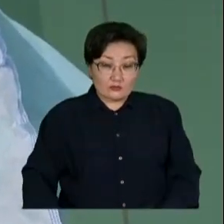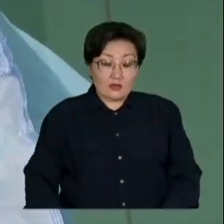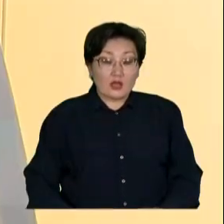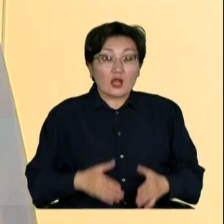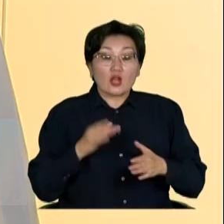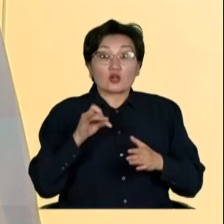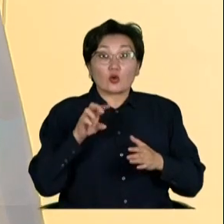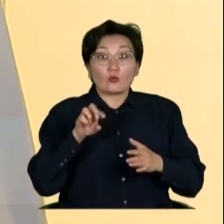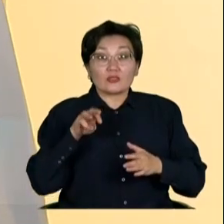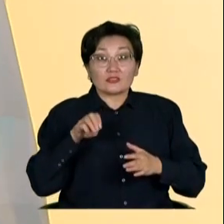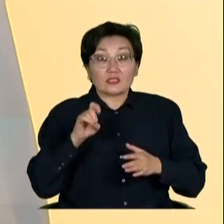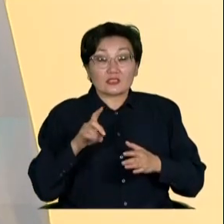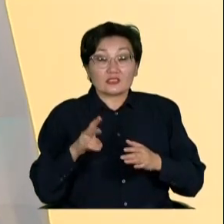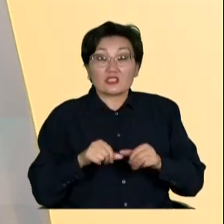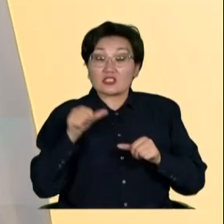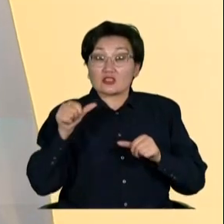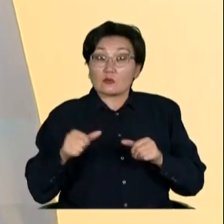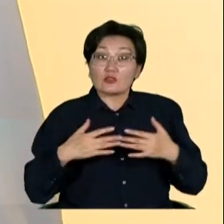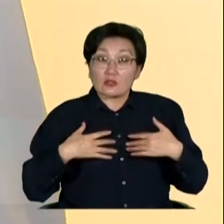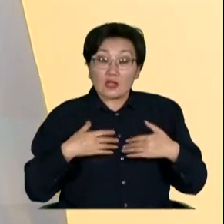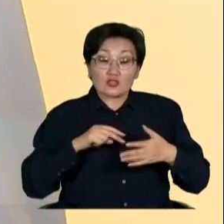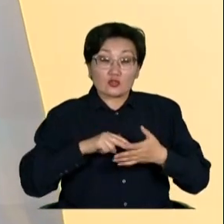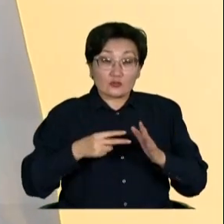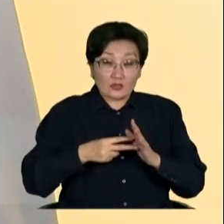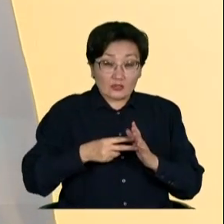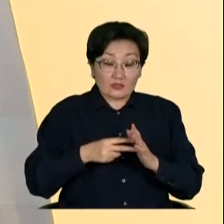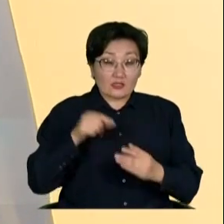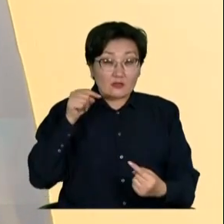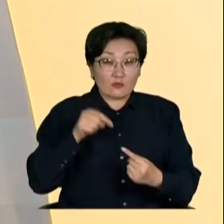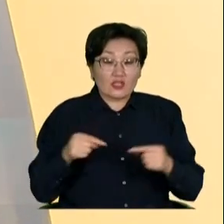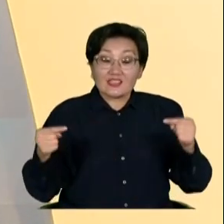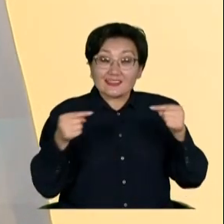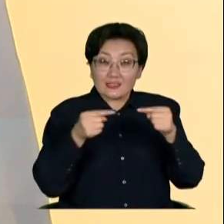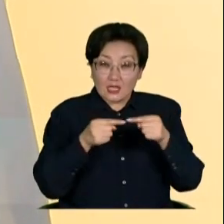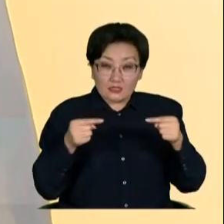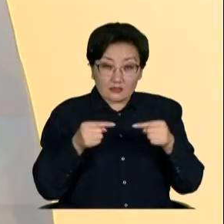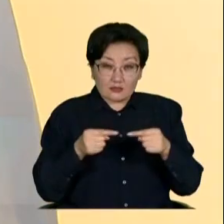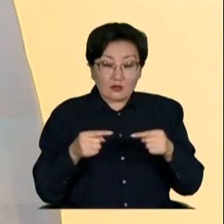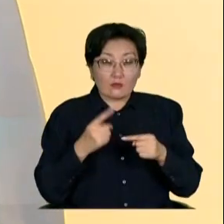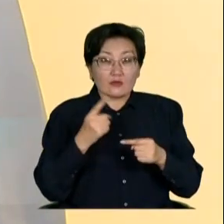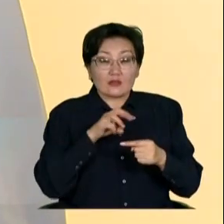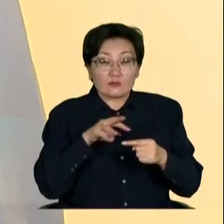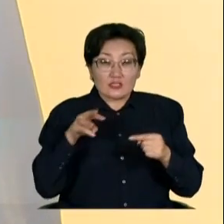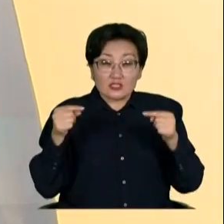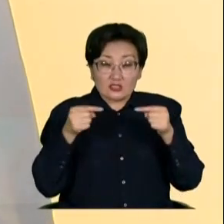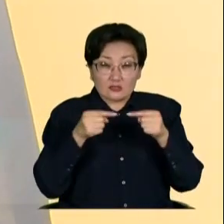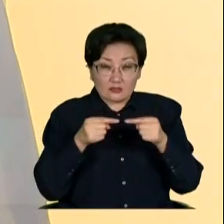Роботтың ерекшеліктері, робот бізге жоспарлағандай дәлдікпен, 1 миллиметрлік